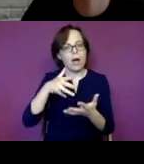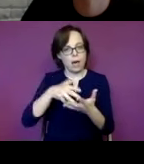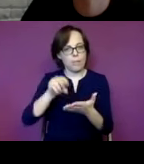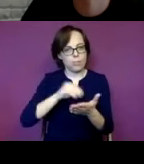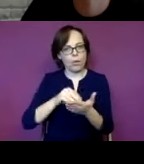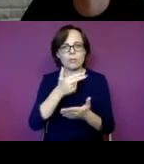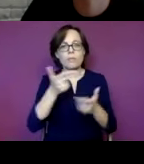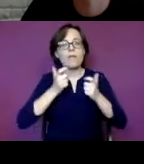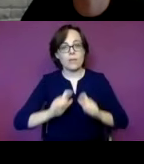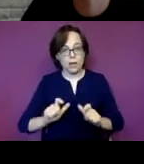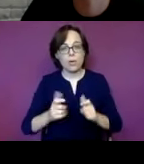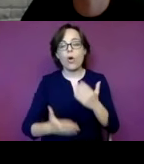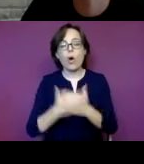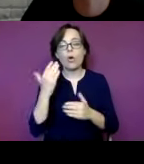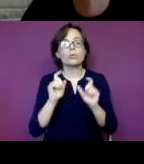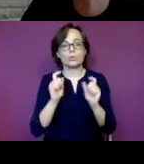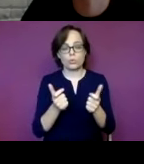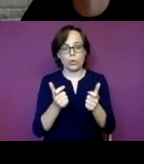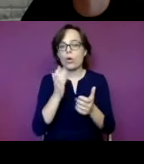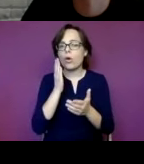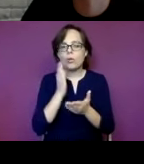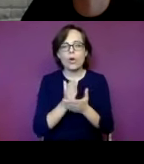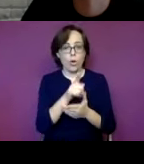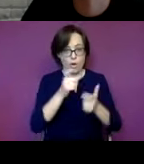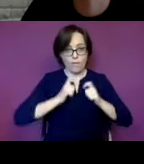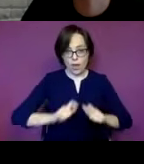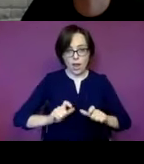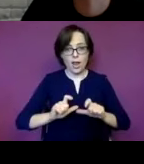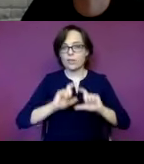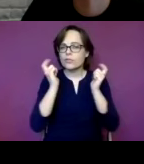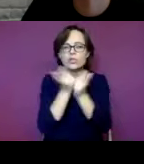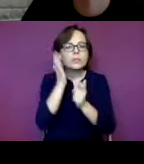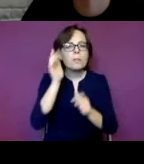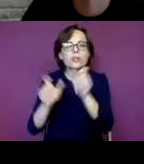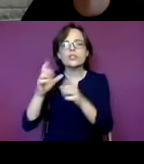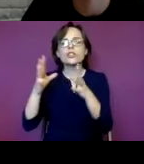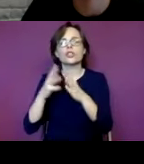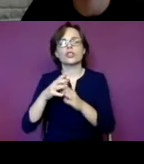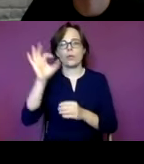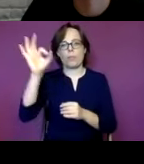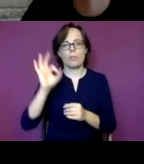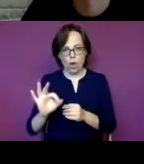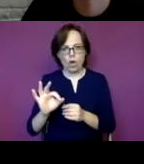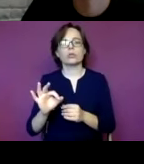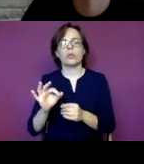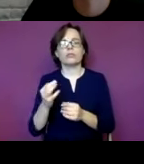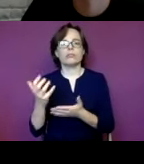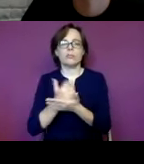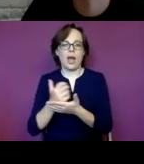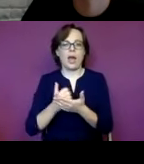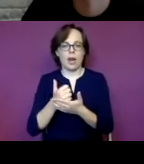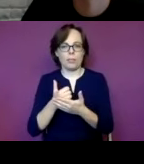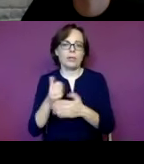tylko 10% mieszkańców wsi utrzymuje się dzisiaj z rolnictwa. Nie wiem, czy to są aktualne dane, ale